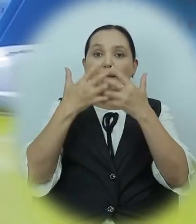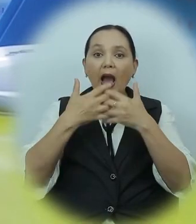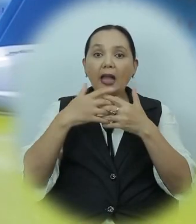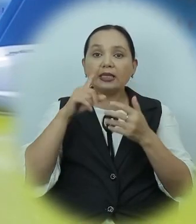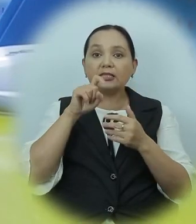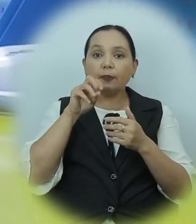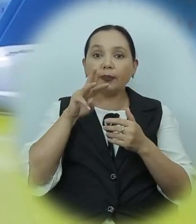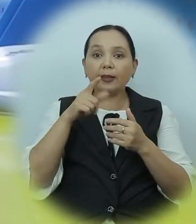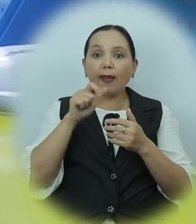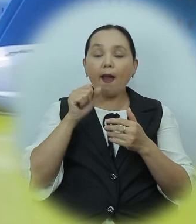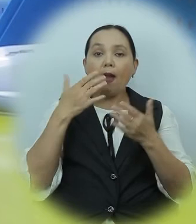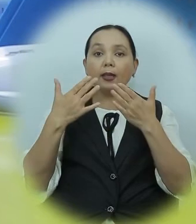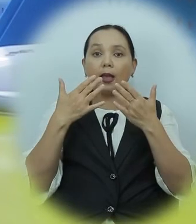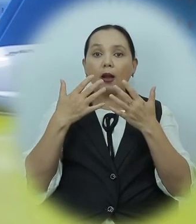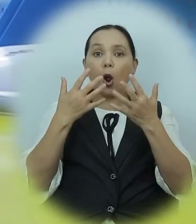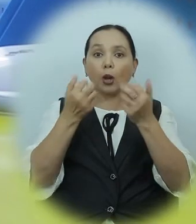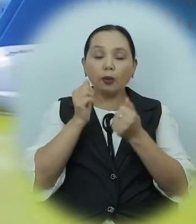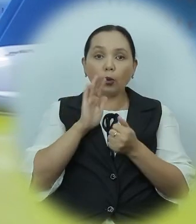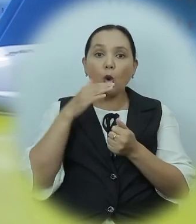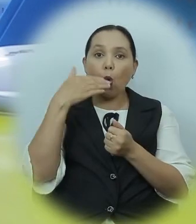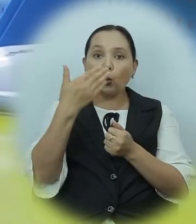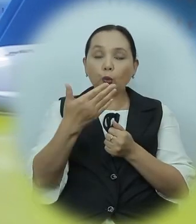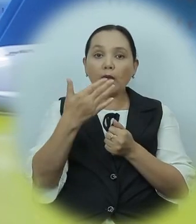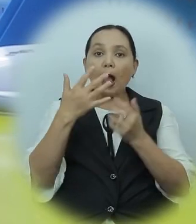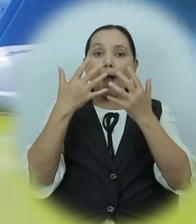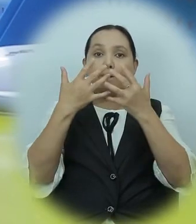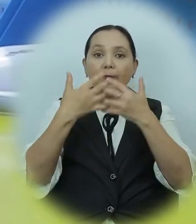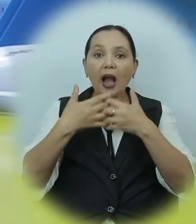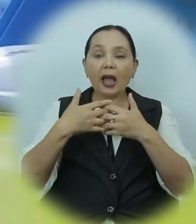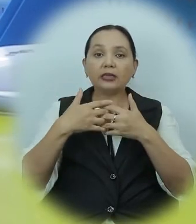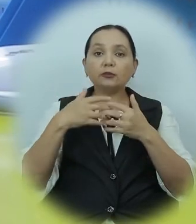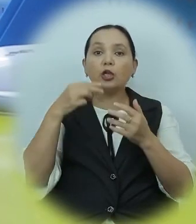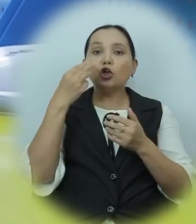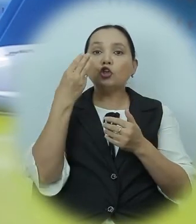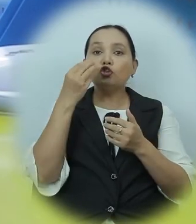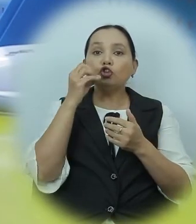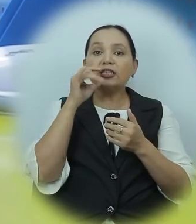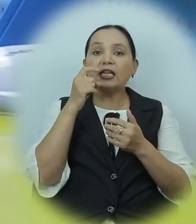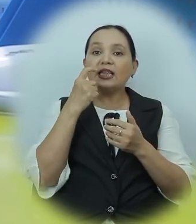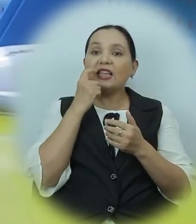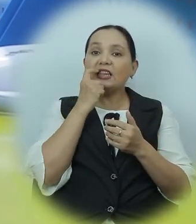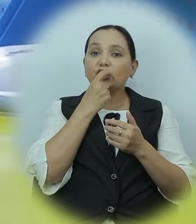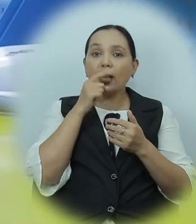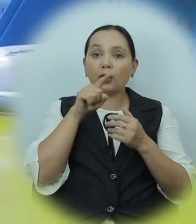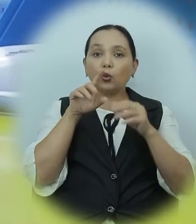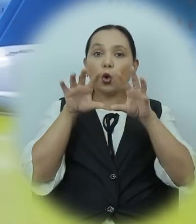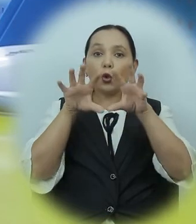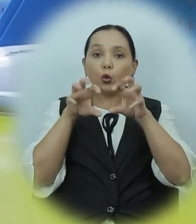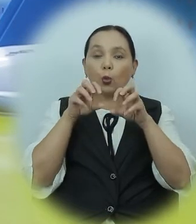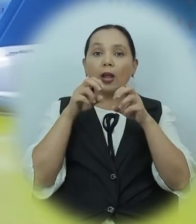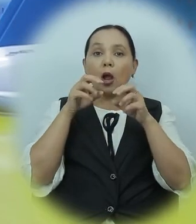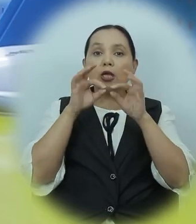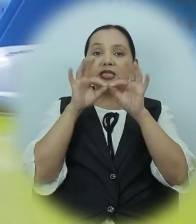montaj simlari tegib ketadigan bo'lsa, uni mexanizmdagi shestirni tishlari buni yulib simni